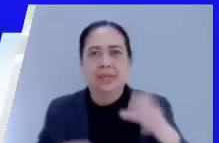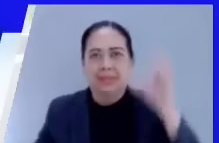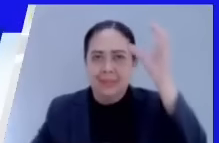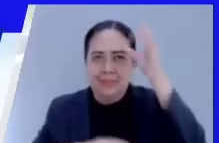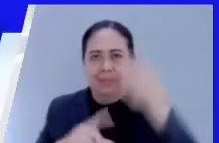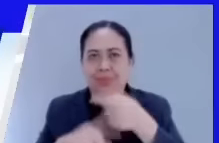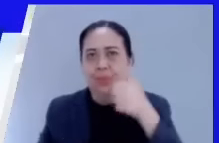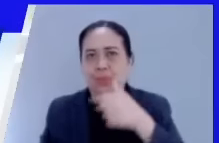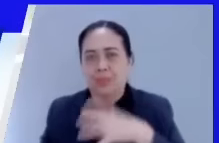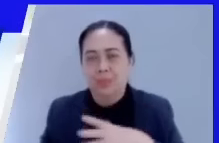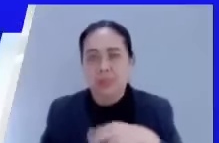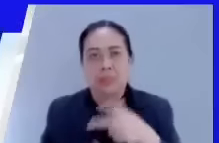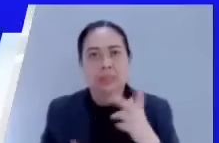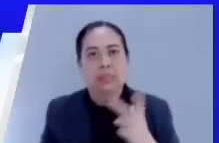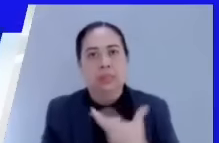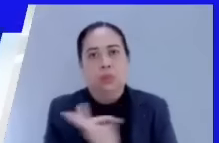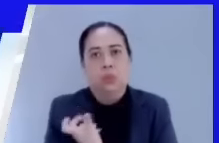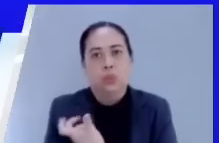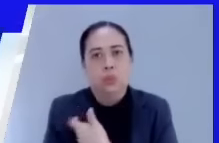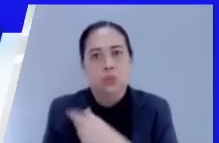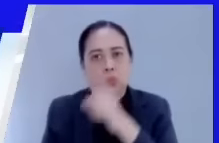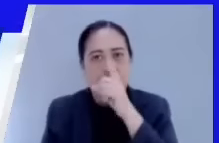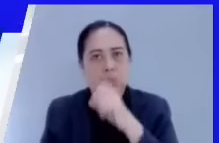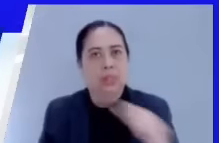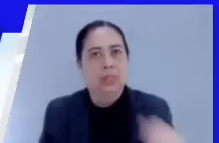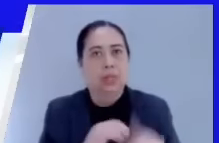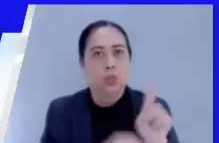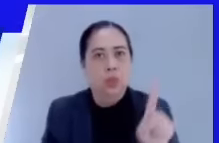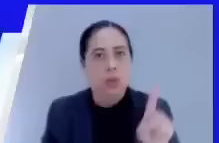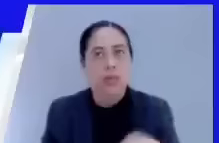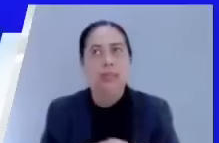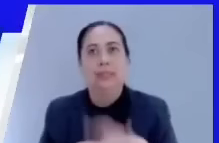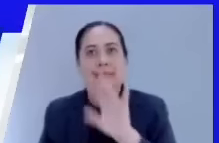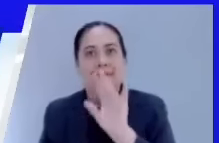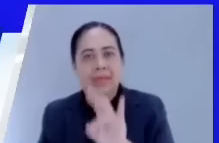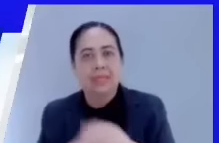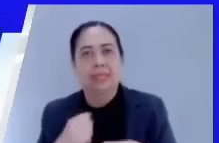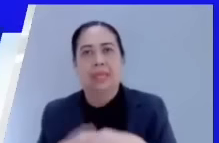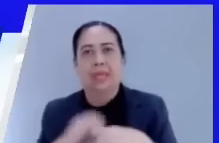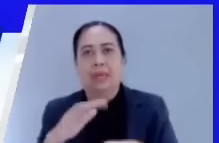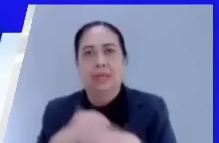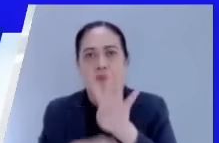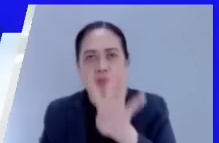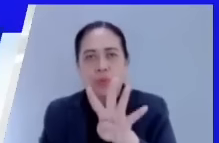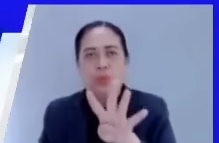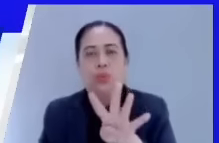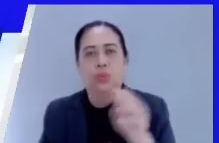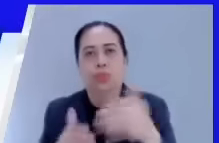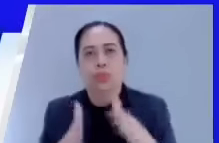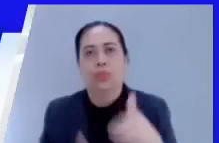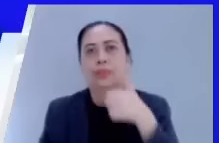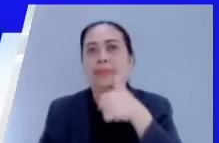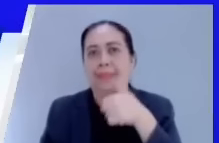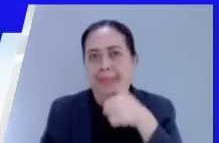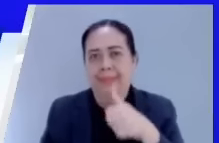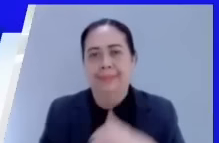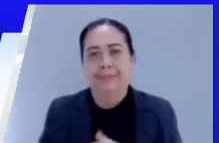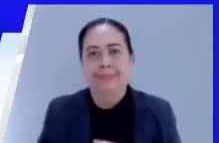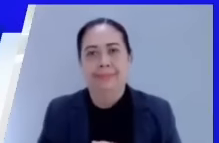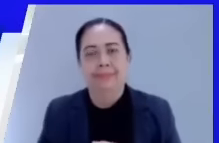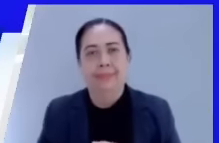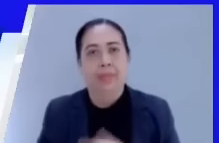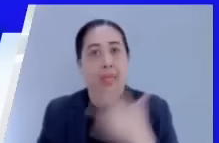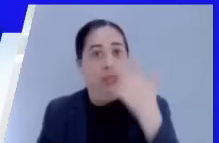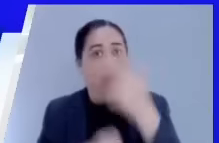ng mga grade 1, grade 7, at yung grade 4 na mga babae. Secretary, 3 taon nung panahon ng